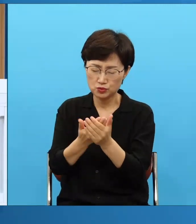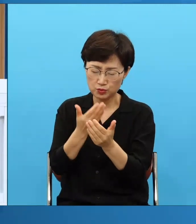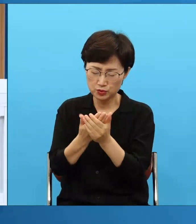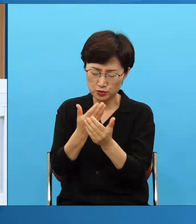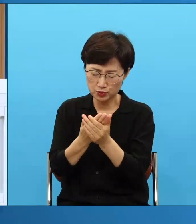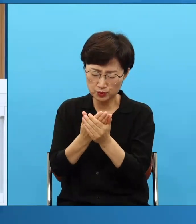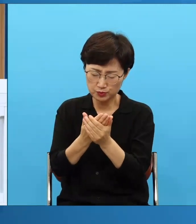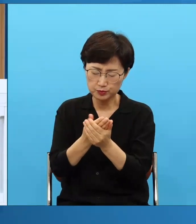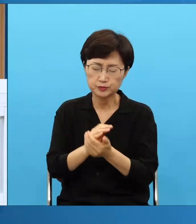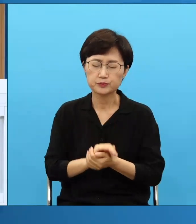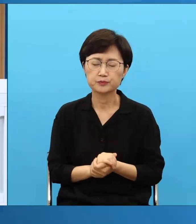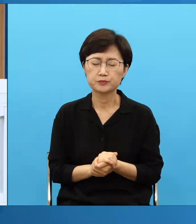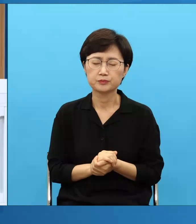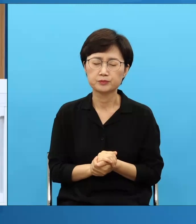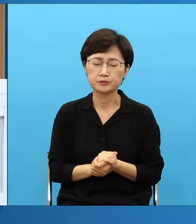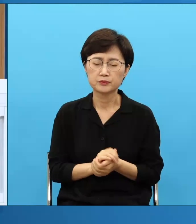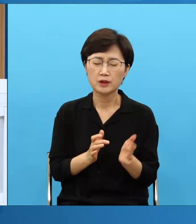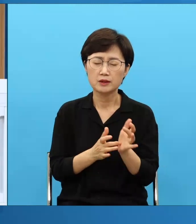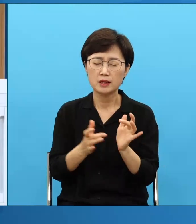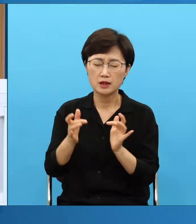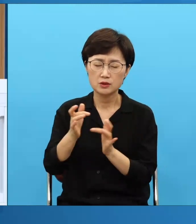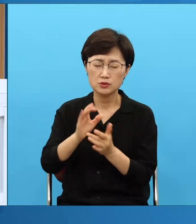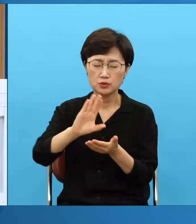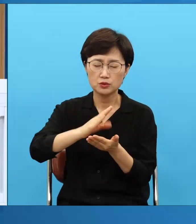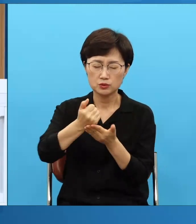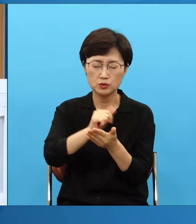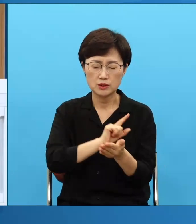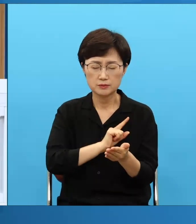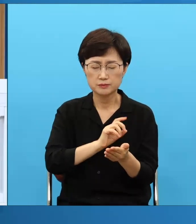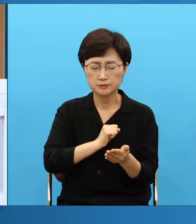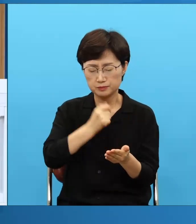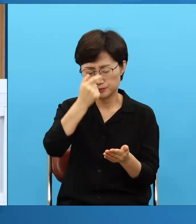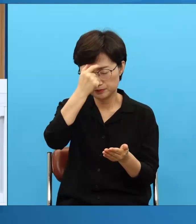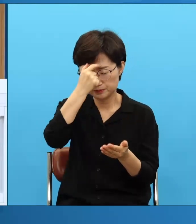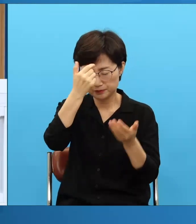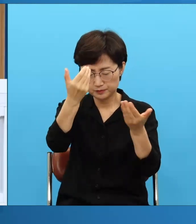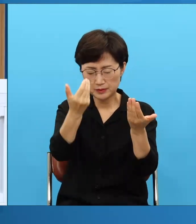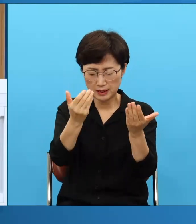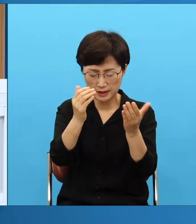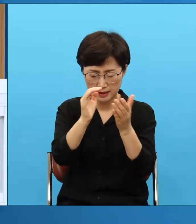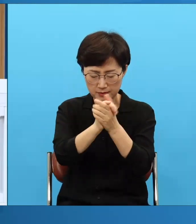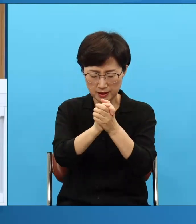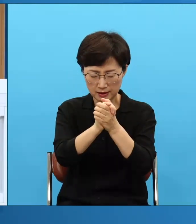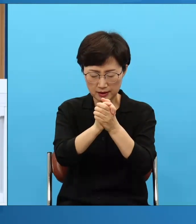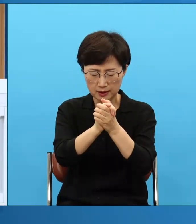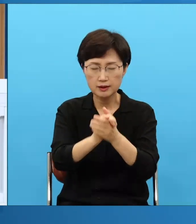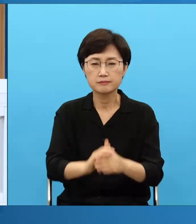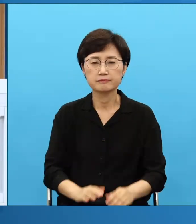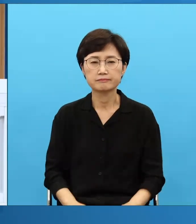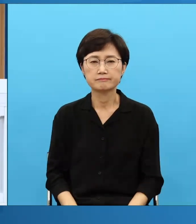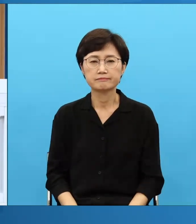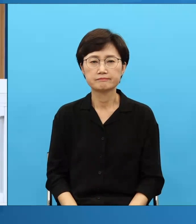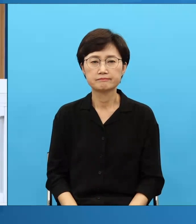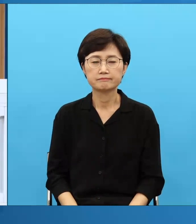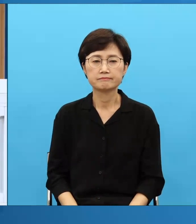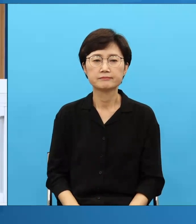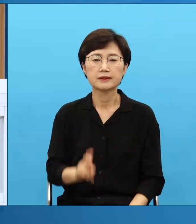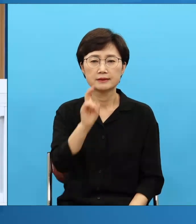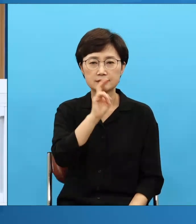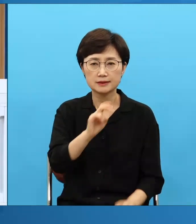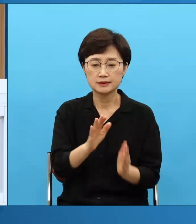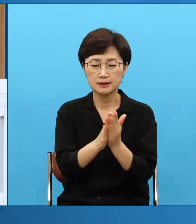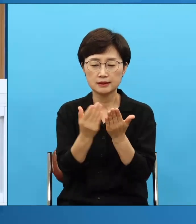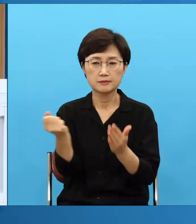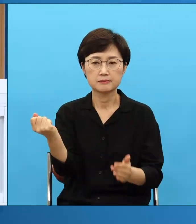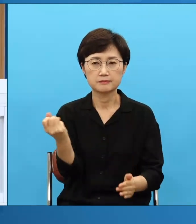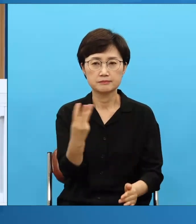you the greatest glory. 예수 그리스도 이름으로 기도드립니다. In Jesus Christ's name we pray. Amen. 우리 다 함께 찬송가